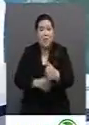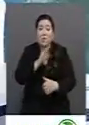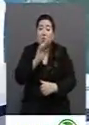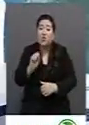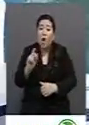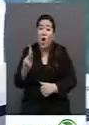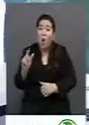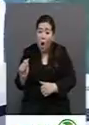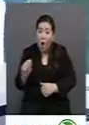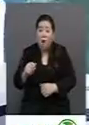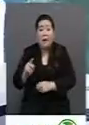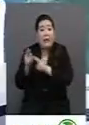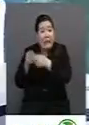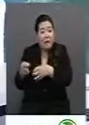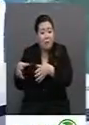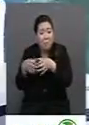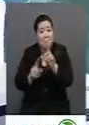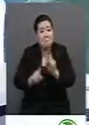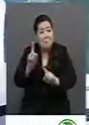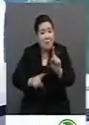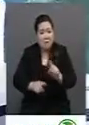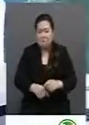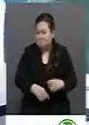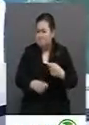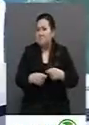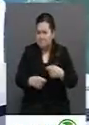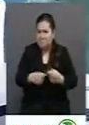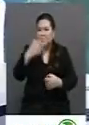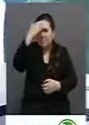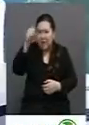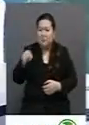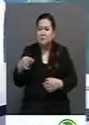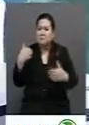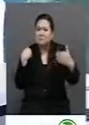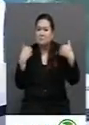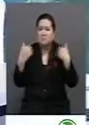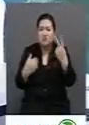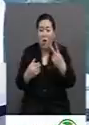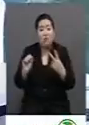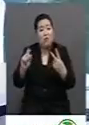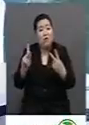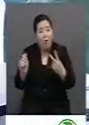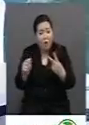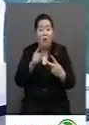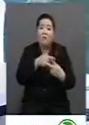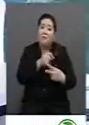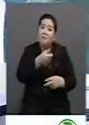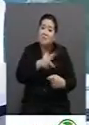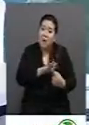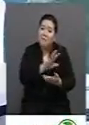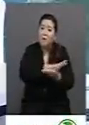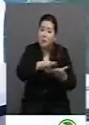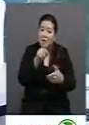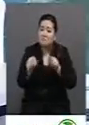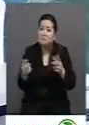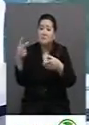แย้งกันไหมเพราะว่าก็นั่งเก้าอี้ทั้งเก้าอี้ของสกอเก้าอี้ของสภามหาวิทยาลัยกันด้วยที่สำคัญคือหลังจากนี้ดูแนวทางการป้องกันระยะย